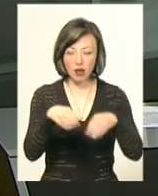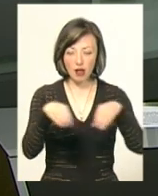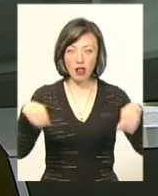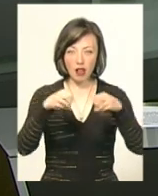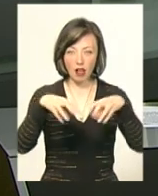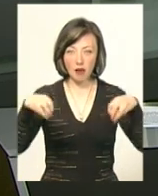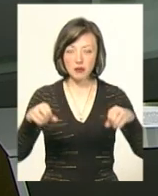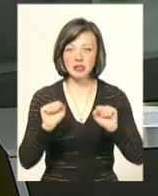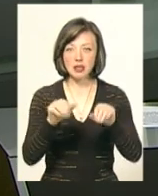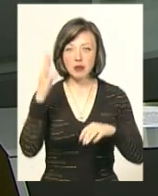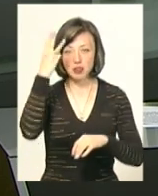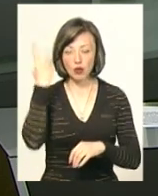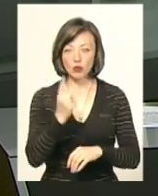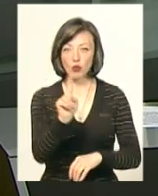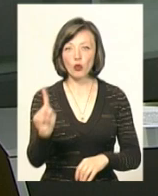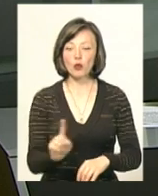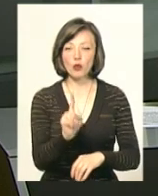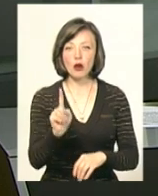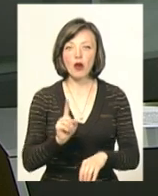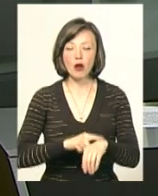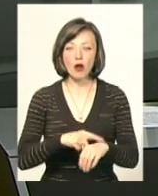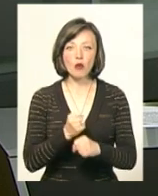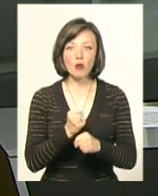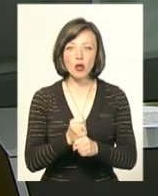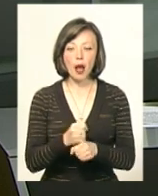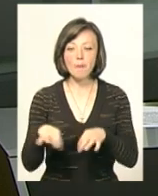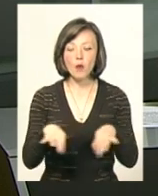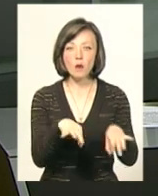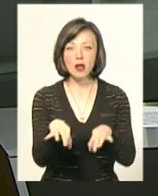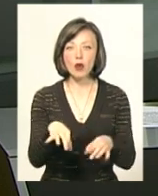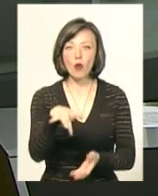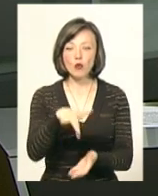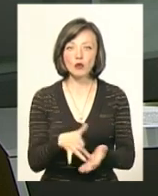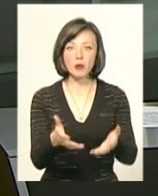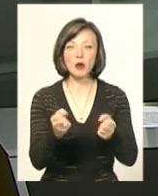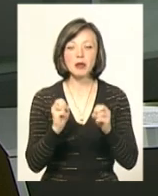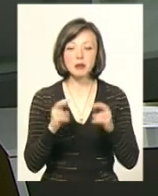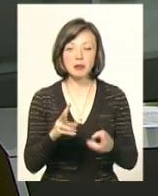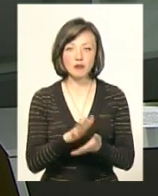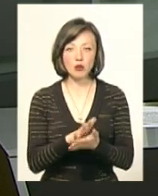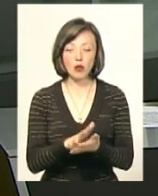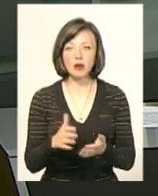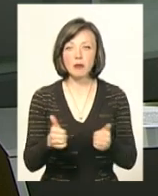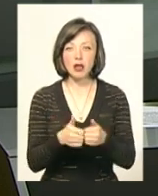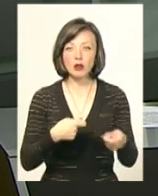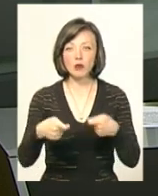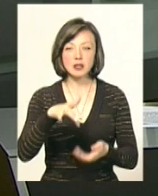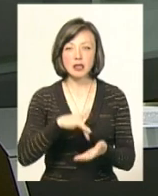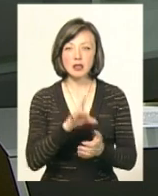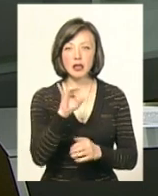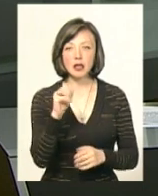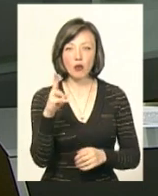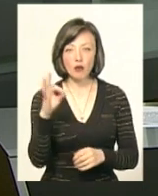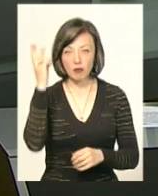здали хмельничани за годину роботи мобільного пункту прийому небезпечних відходів. Сьогодні його облаштували біля торгового центру «Ріку»